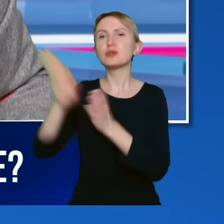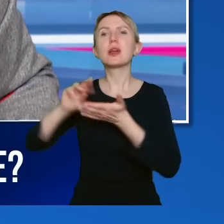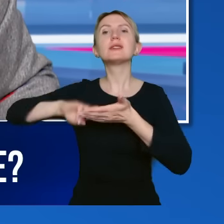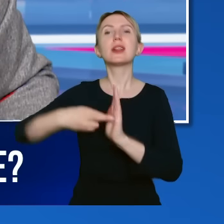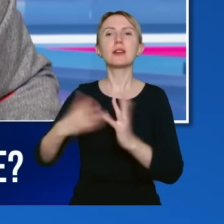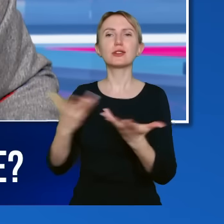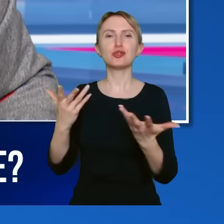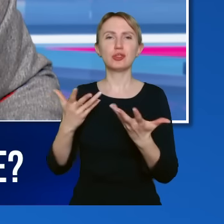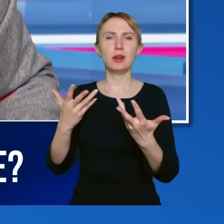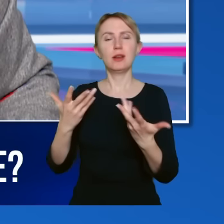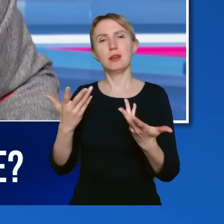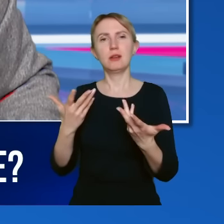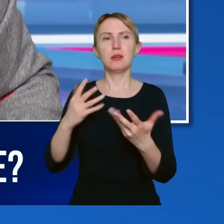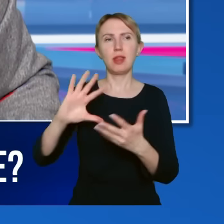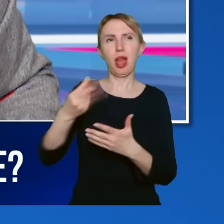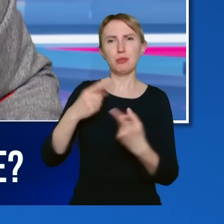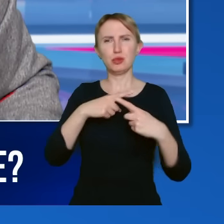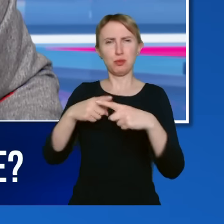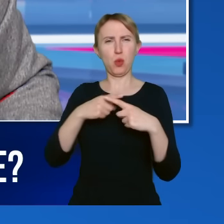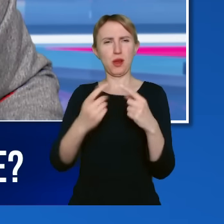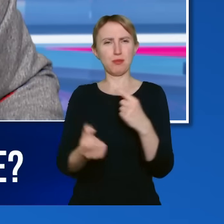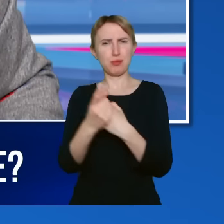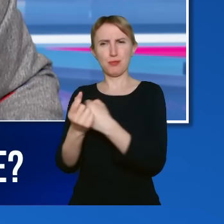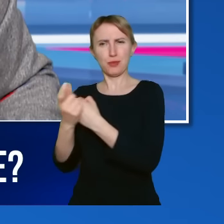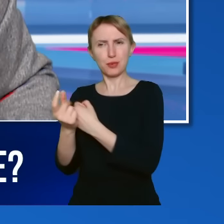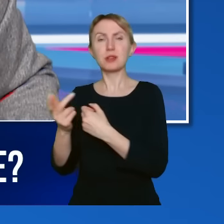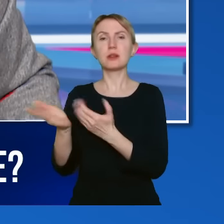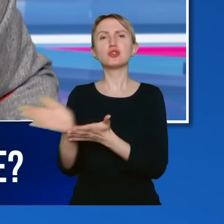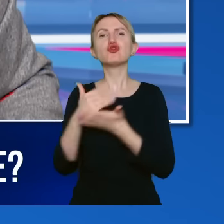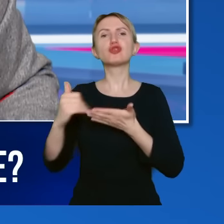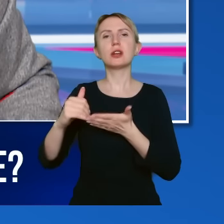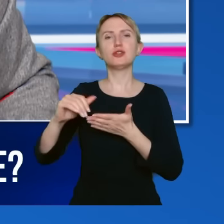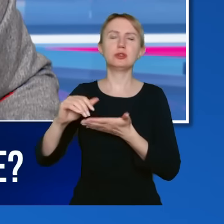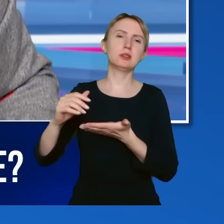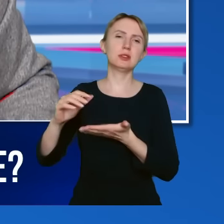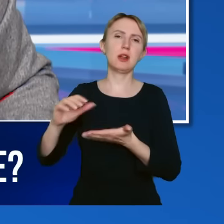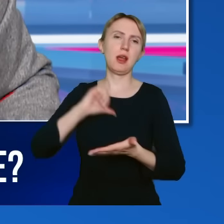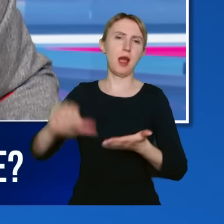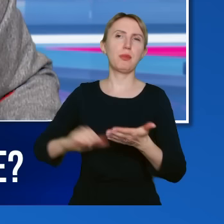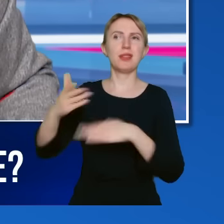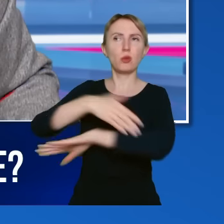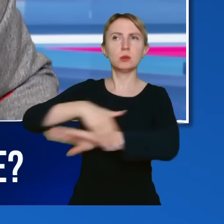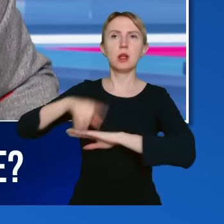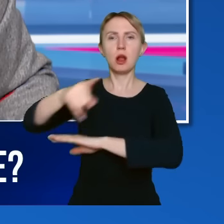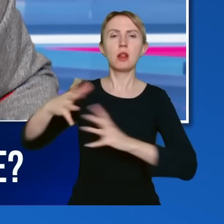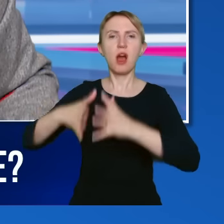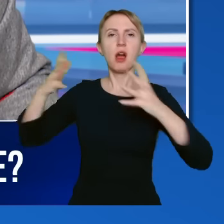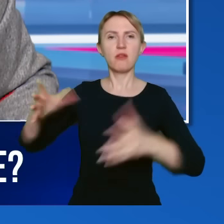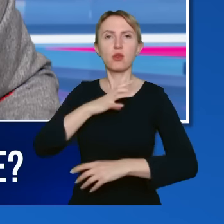rajach podatkowych, jakieś dziwne spółki, spółeczki. Część kapitału zagranicznego wielkich korporacji. Największe takie gospodarstwo przecież jest większe